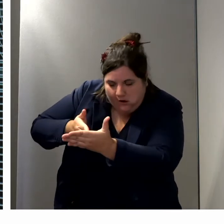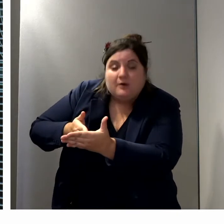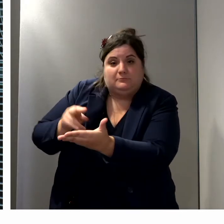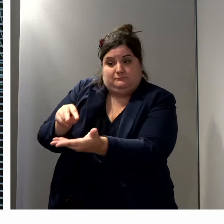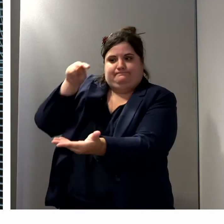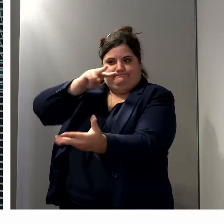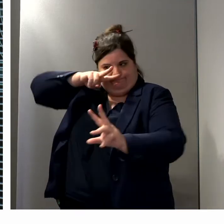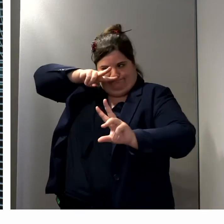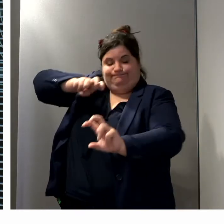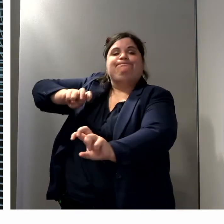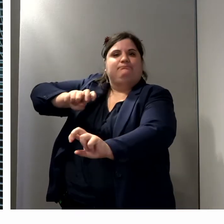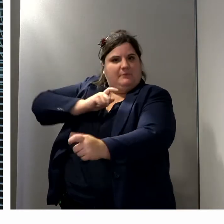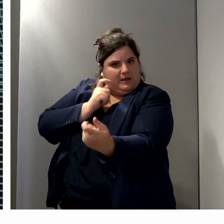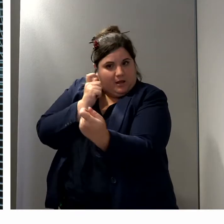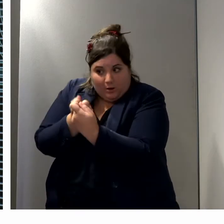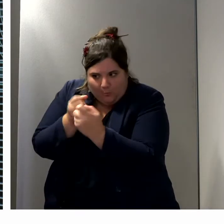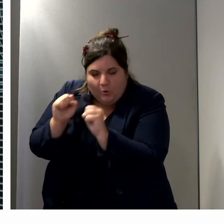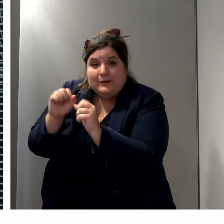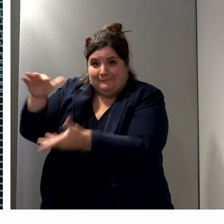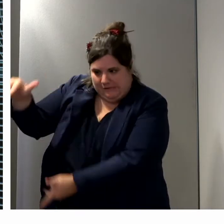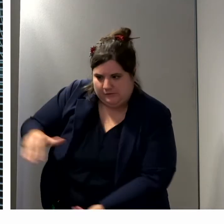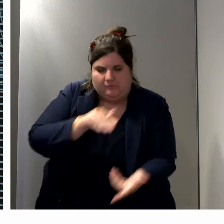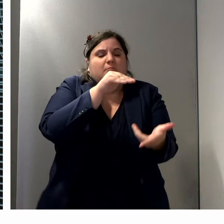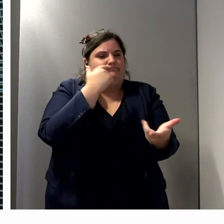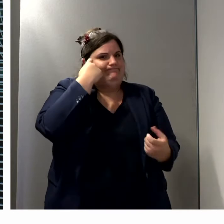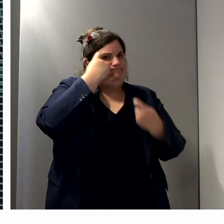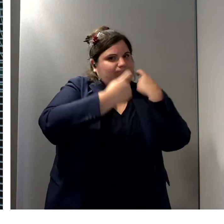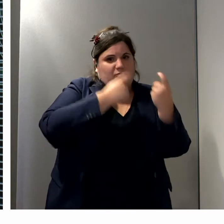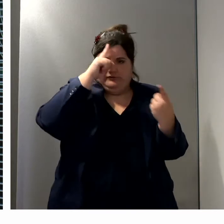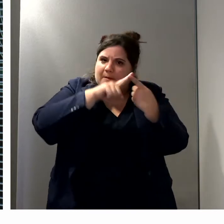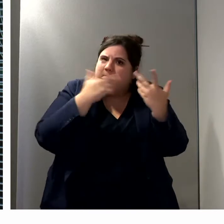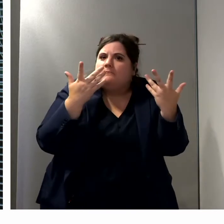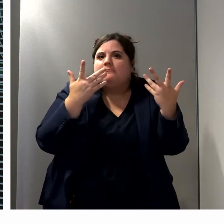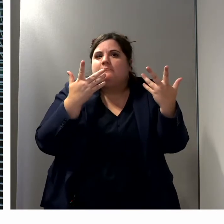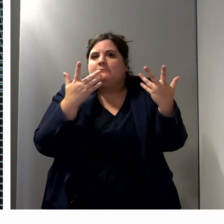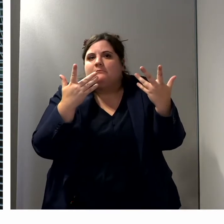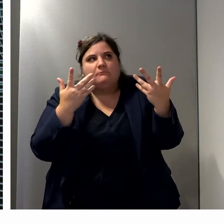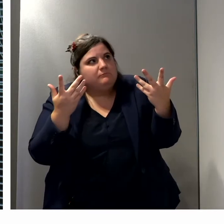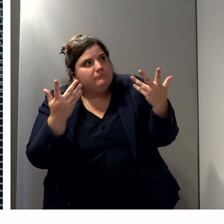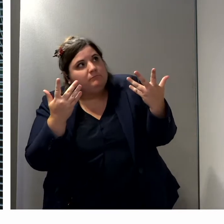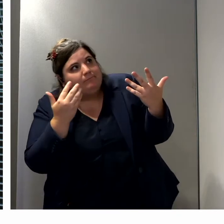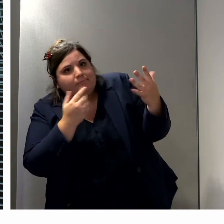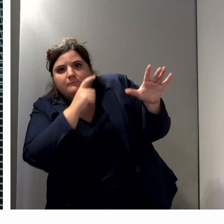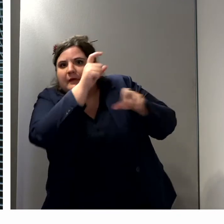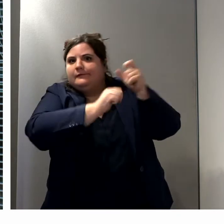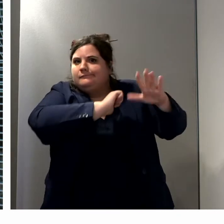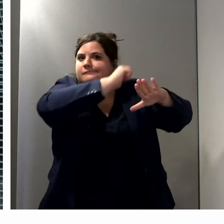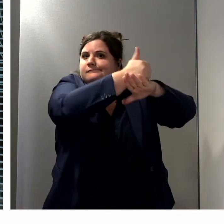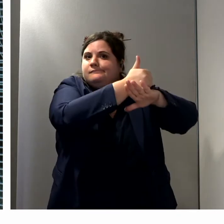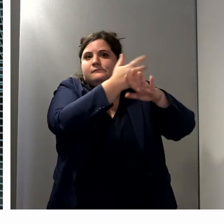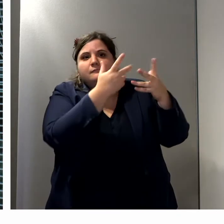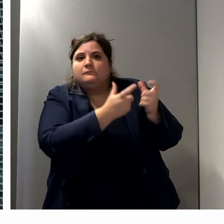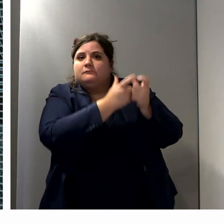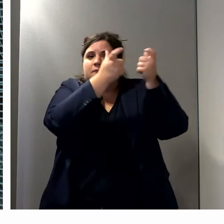compte et qui sont pour nous au premier plan et qui nous permettent ensuite de porter une certaine forme de parole auprès d'acteurs, que ce soit des